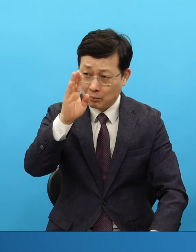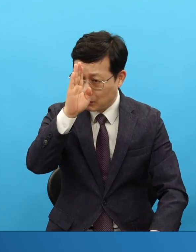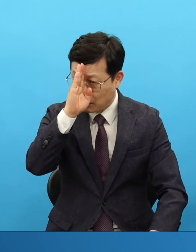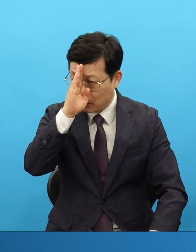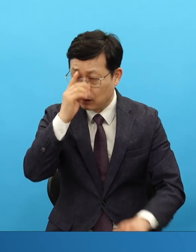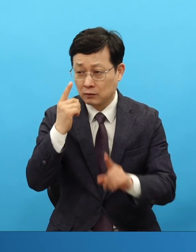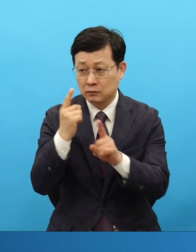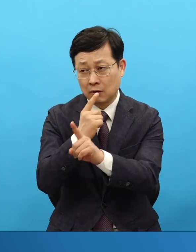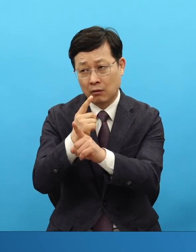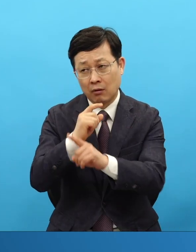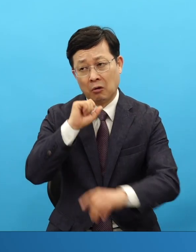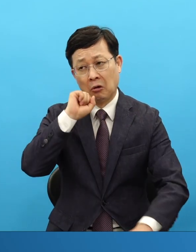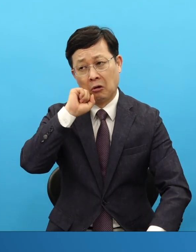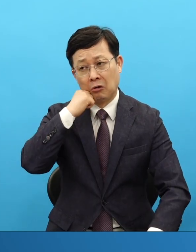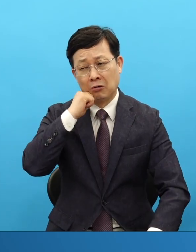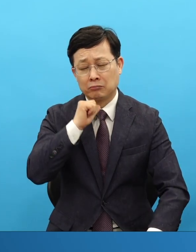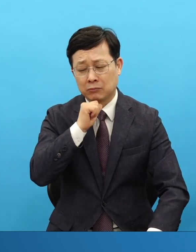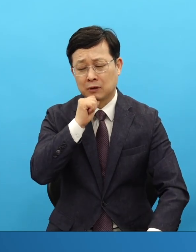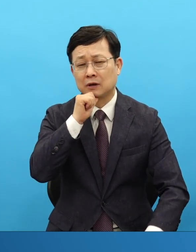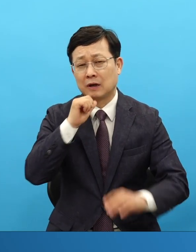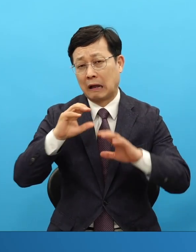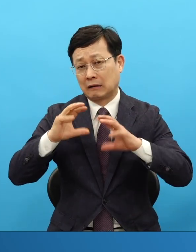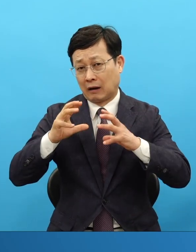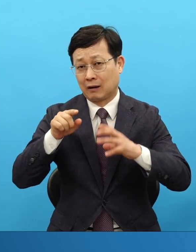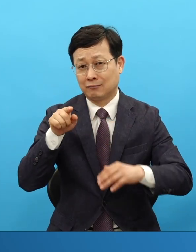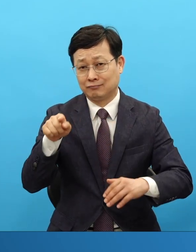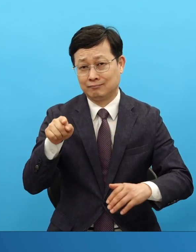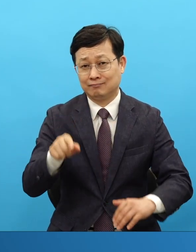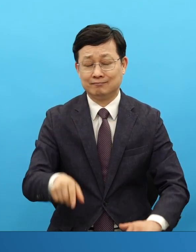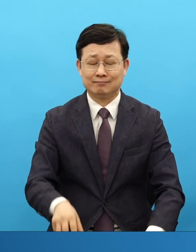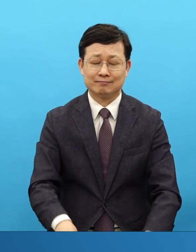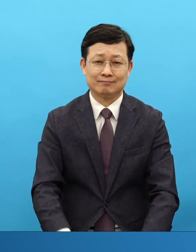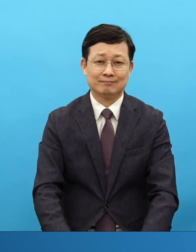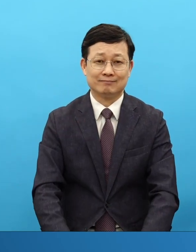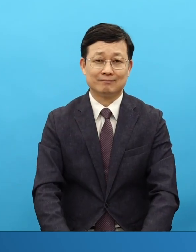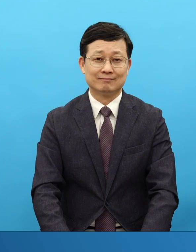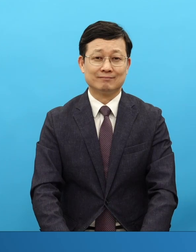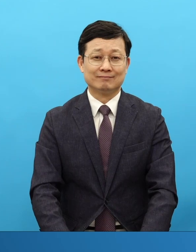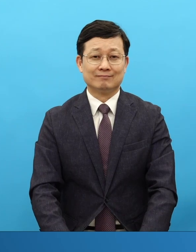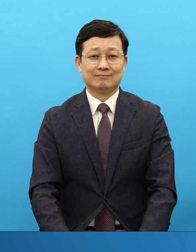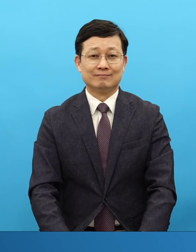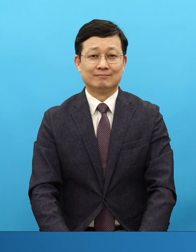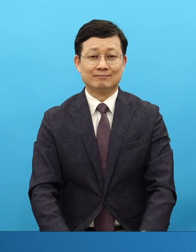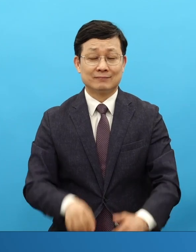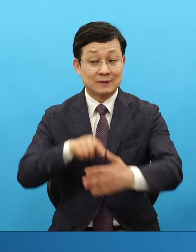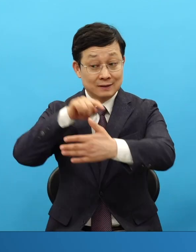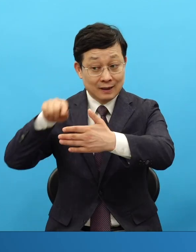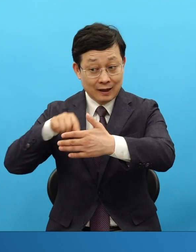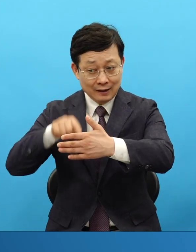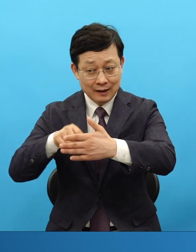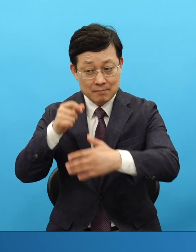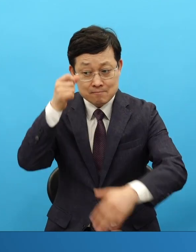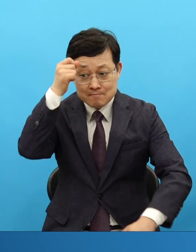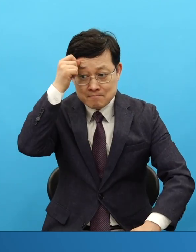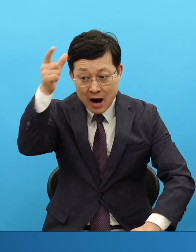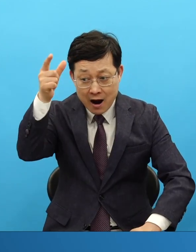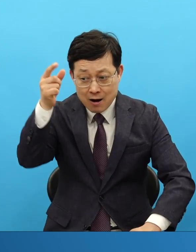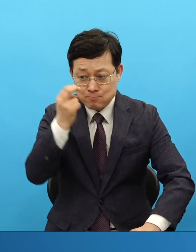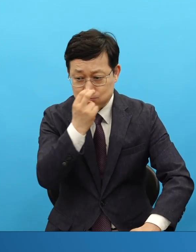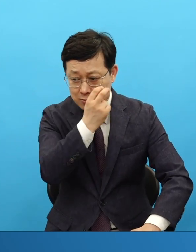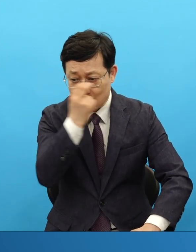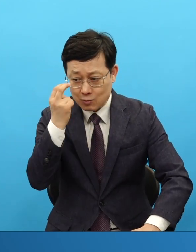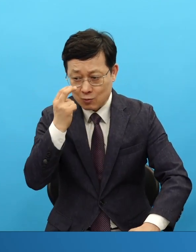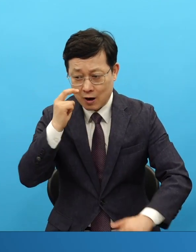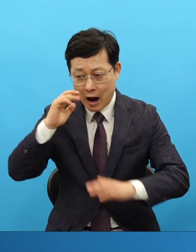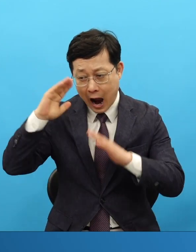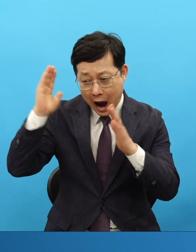To the extent, even when a president gets sick, the country has a hard time taking care of him. 근데 이제 그 속에 인재들이 많이 있어요. But there are